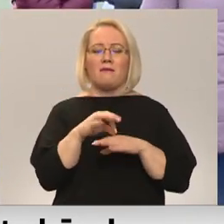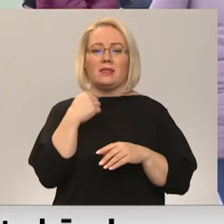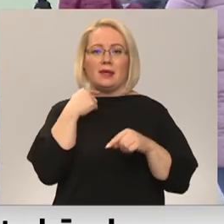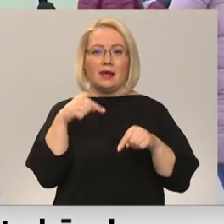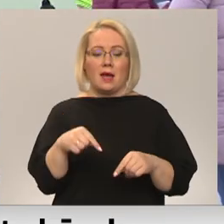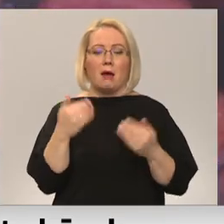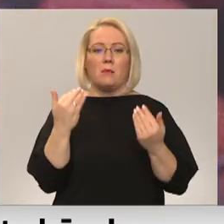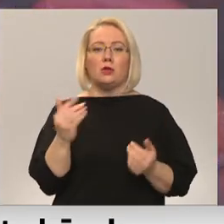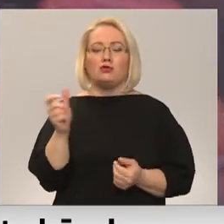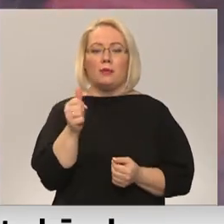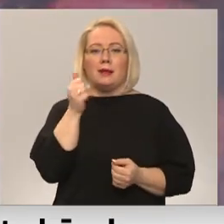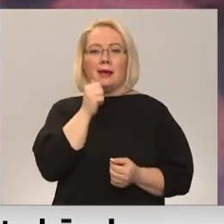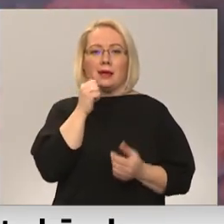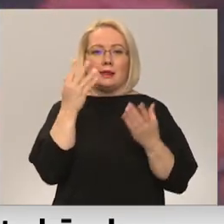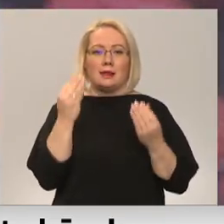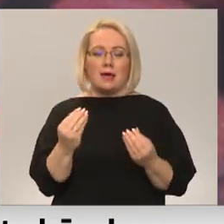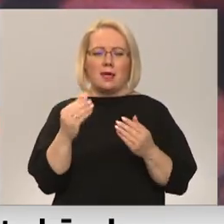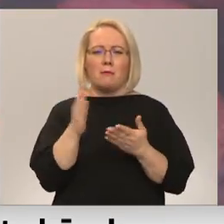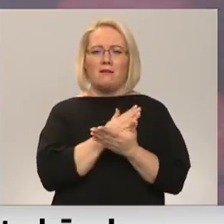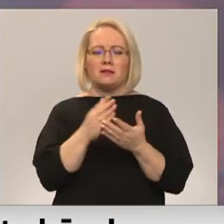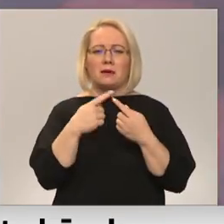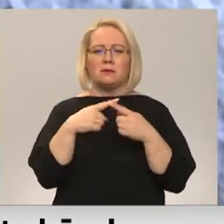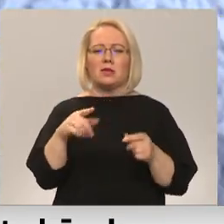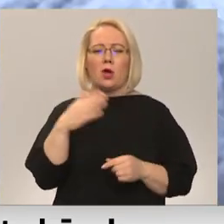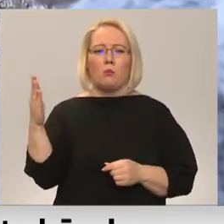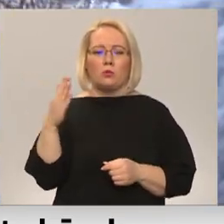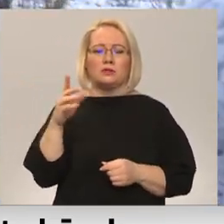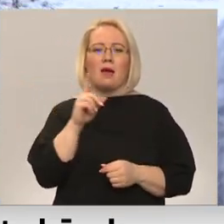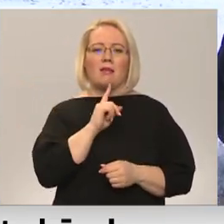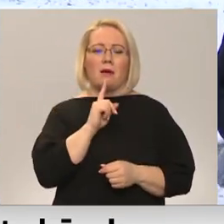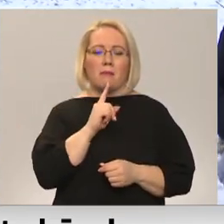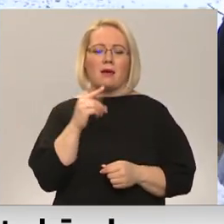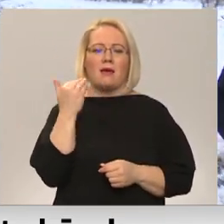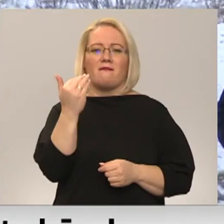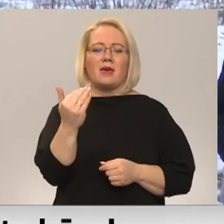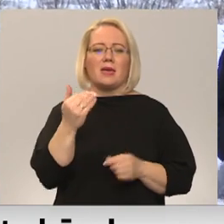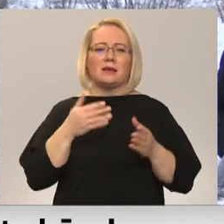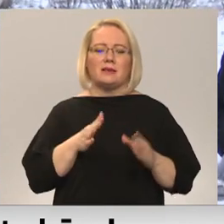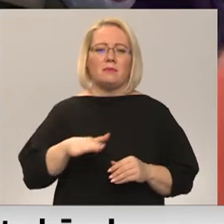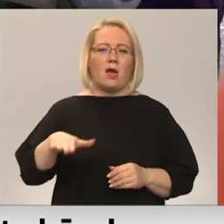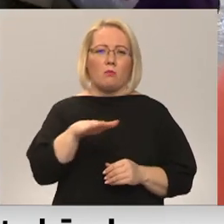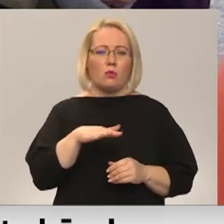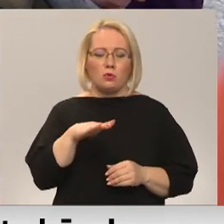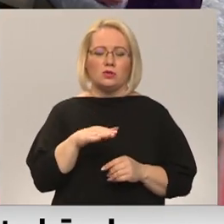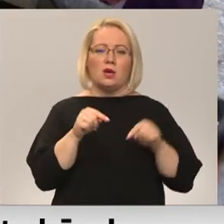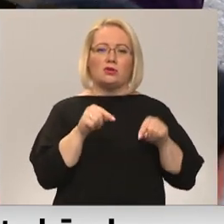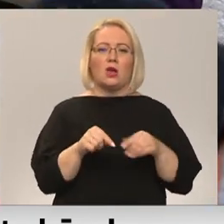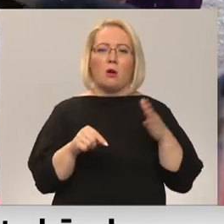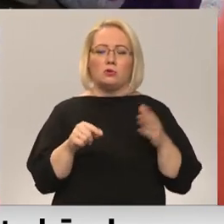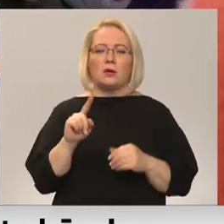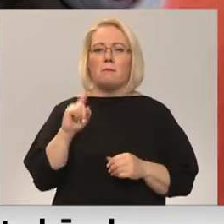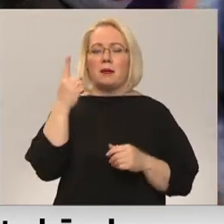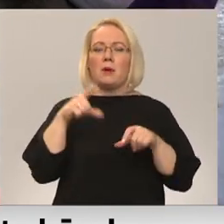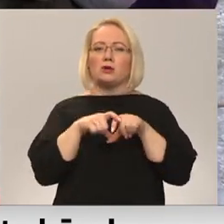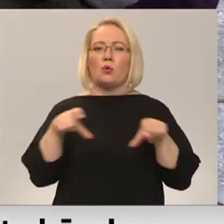savukārt šobrīd ikdien arī Latvijas pretējā pusē Liepājā, Kalupa ir Haralda dzimtā vieta. Šai pusē aizvadīti arī pirmie